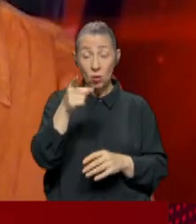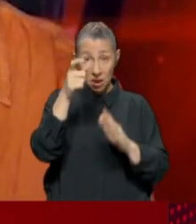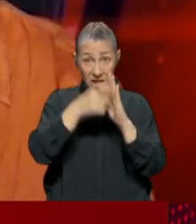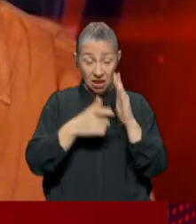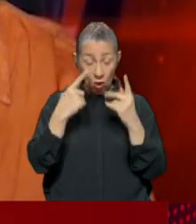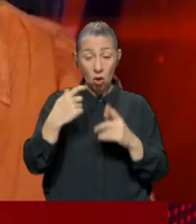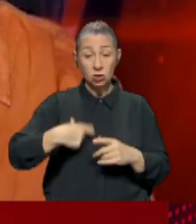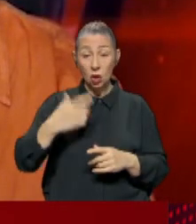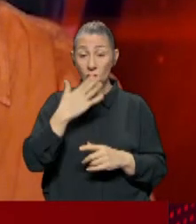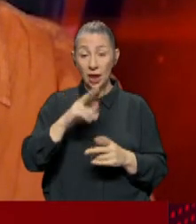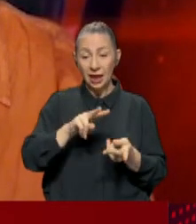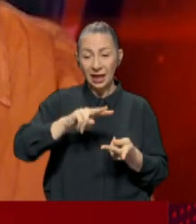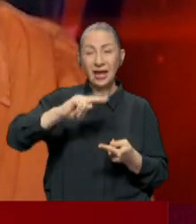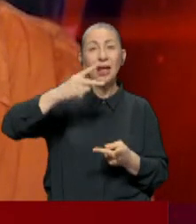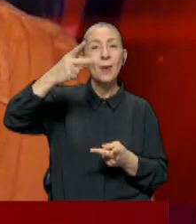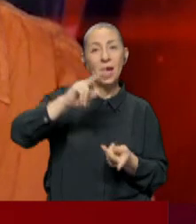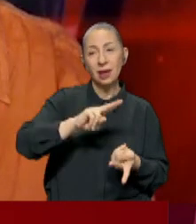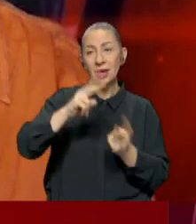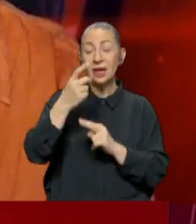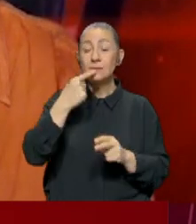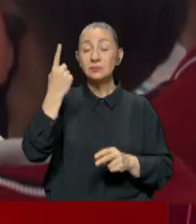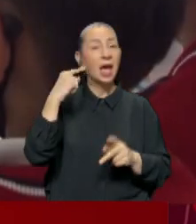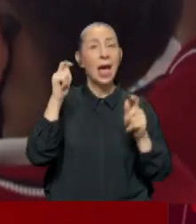özel okullar kademe geçişlerinde geçen yıl